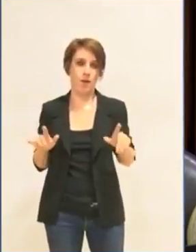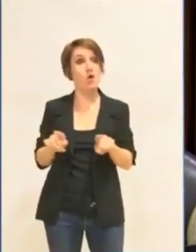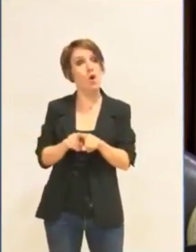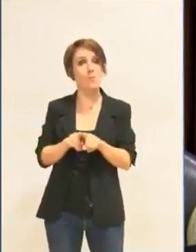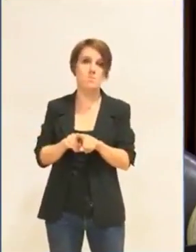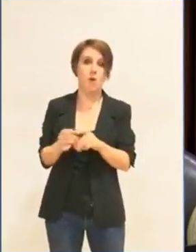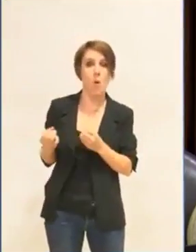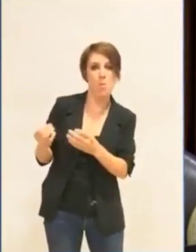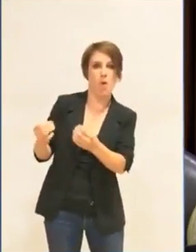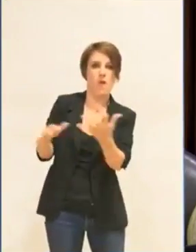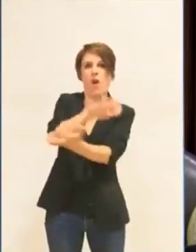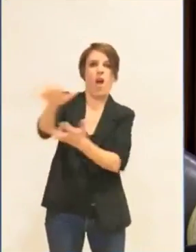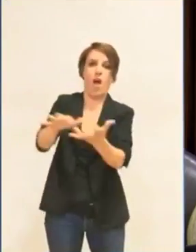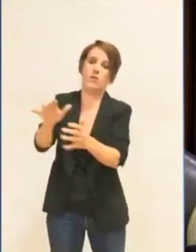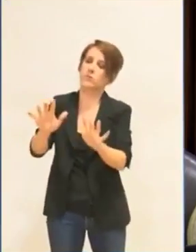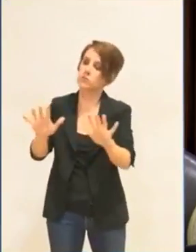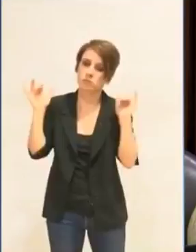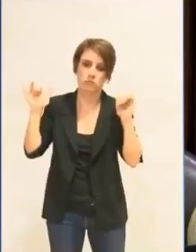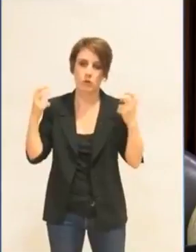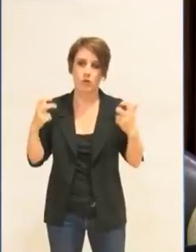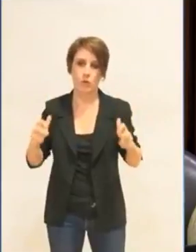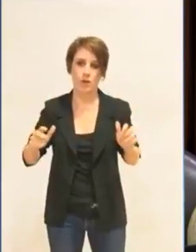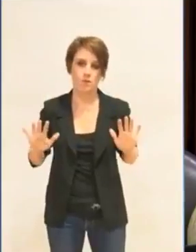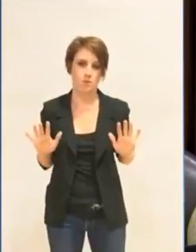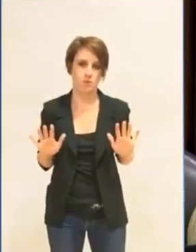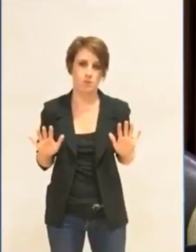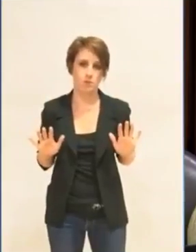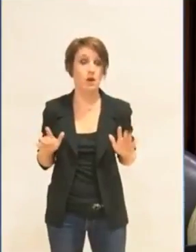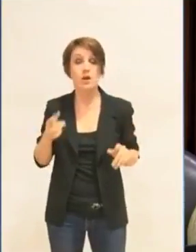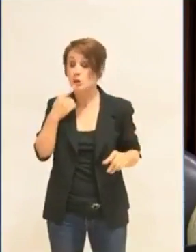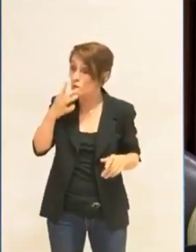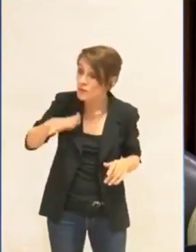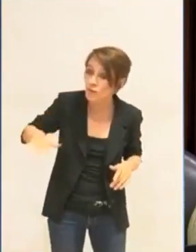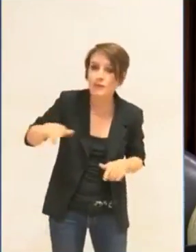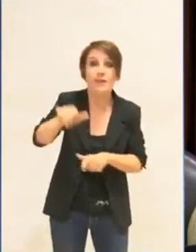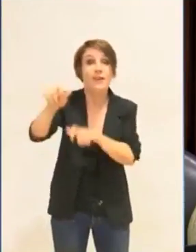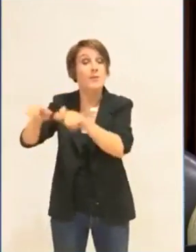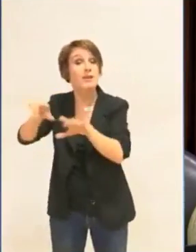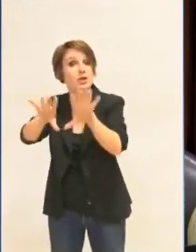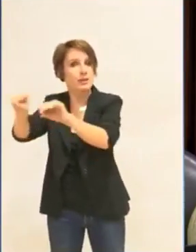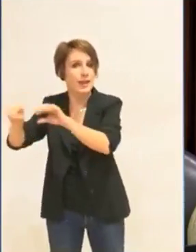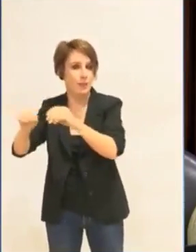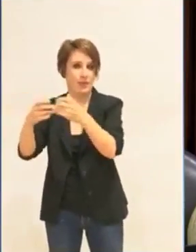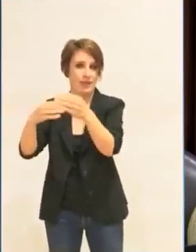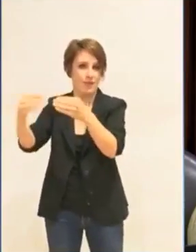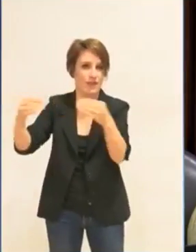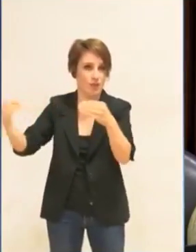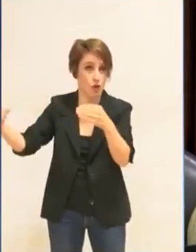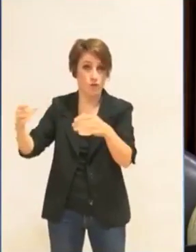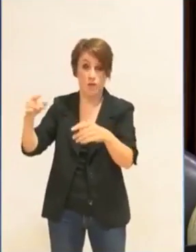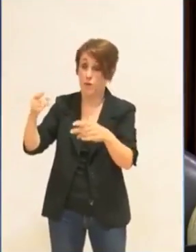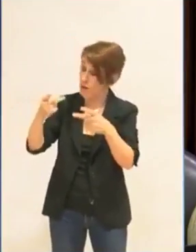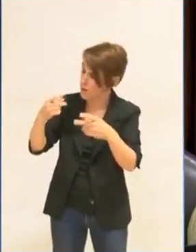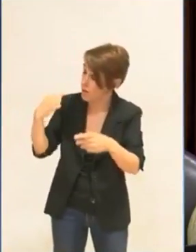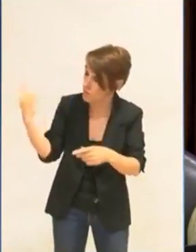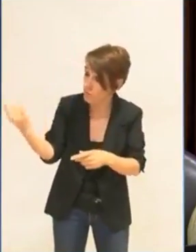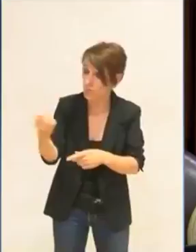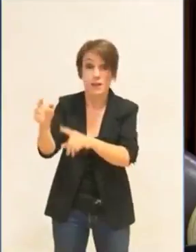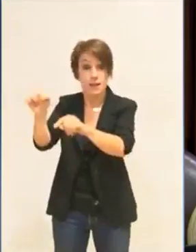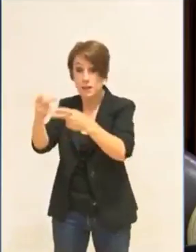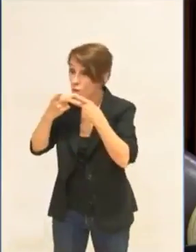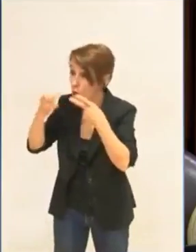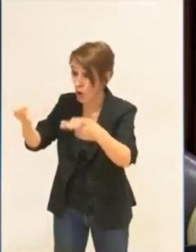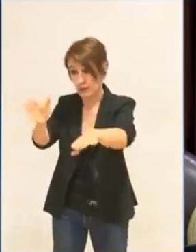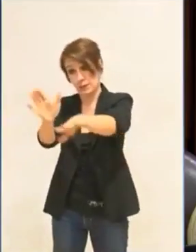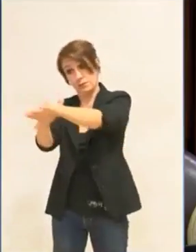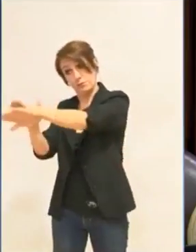le feu. Donc il faut dire aux habitants de Villeneuve, à tous, que leur avenir passe demain, sans